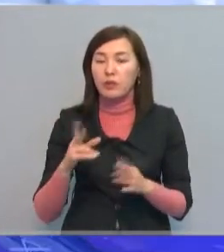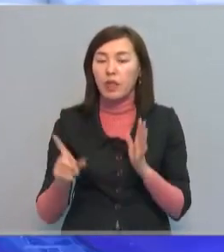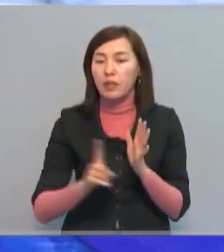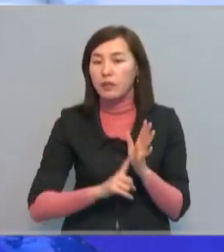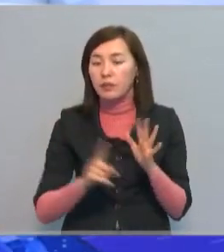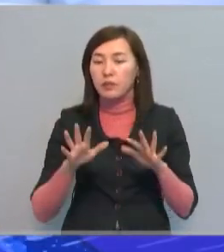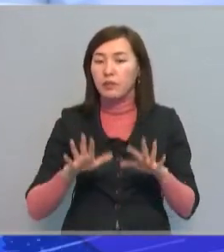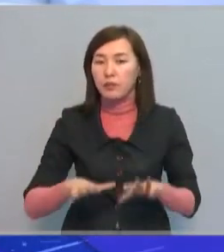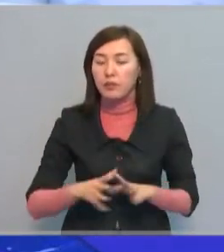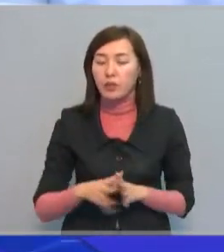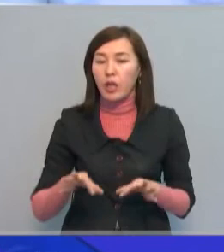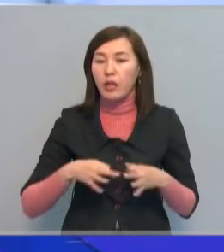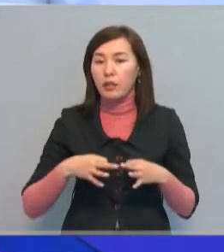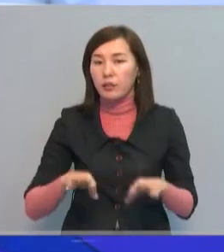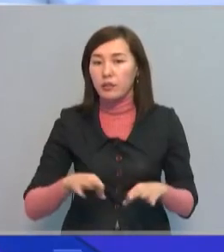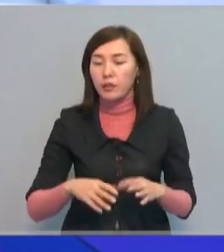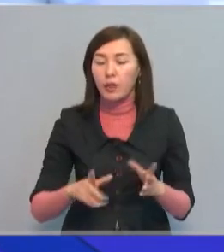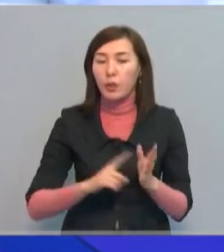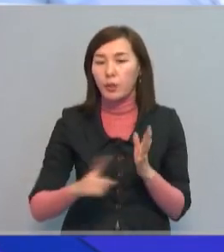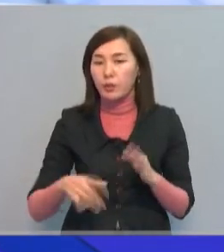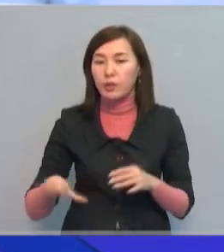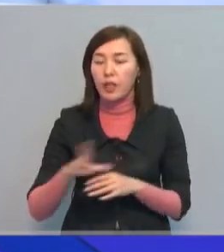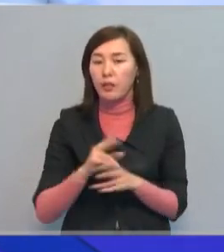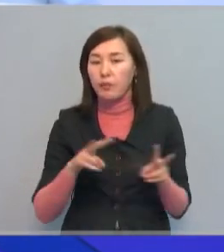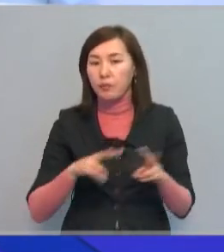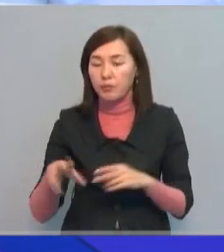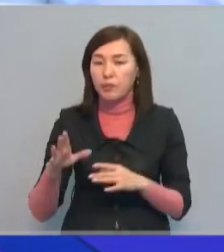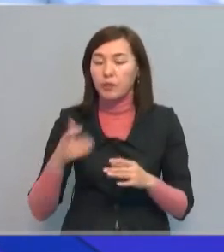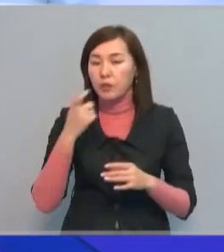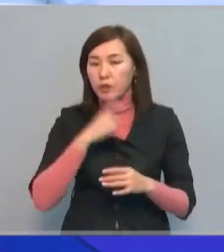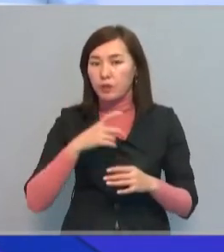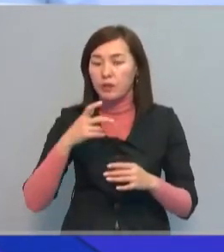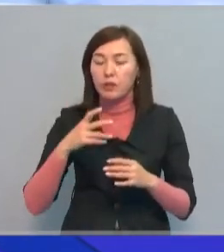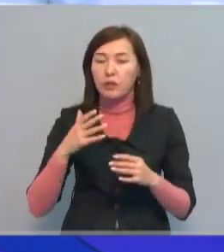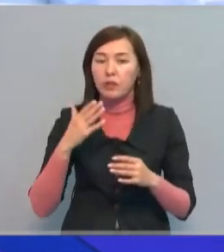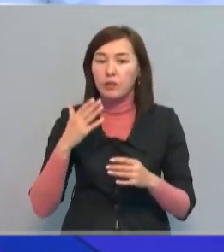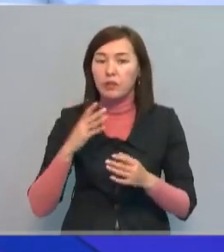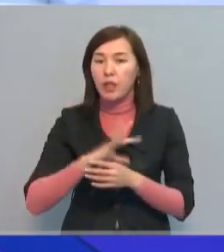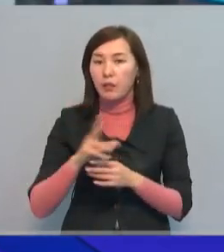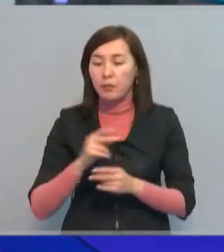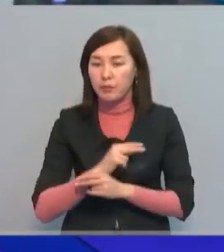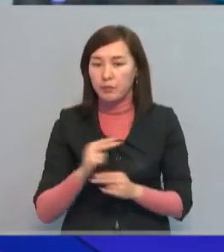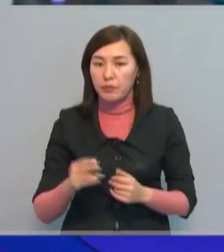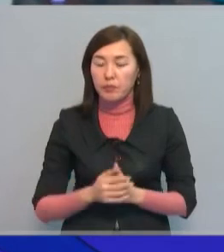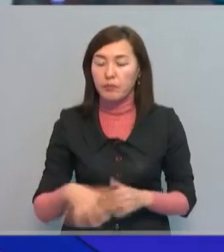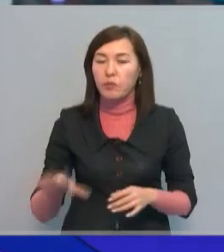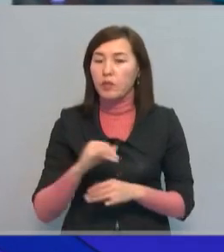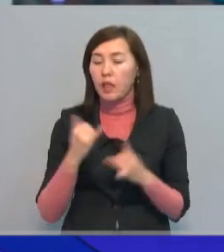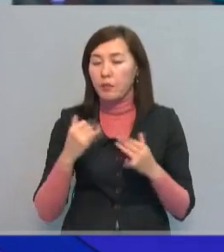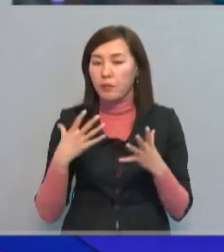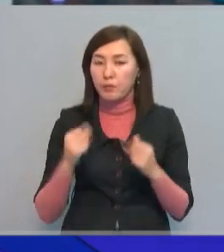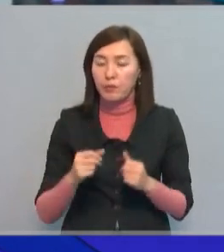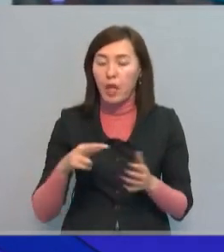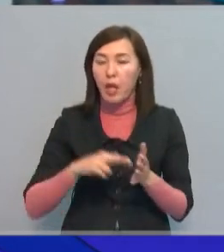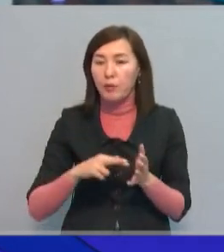шығатын жаңағы автокөліктердің өтуін барлығын қадағалайтын интеллектуалды камерамен қамтамасыз ету. Жалпы қазіргі